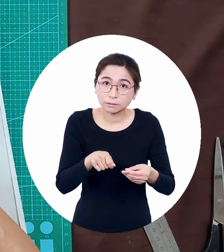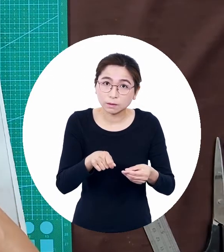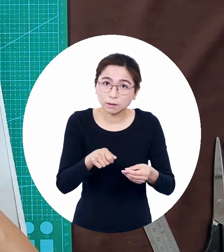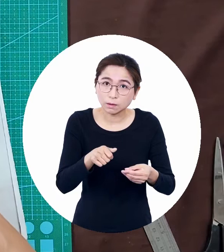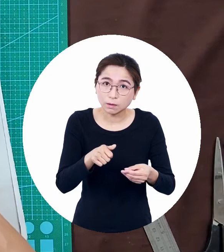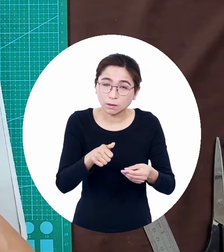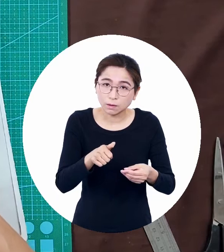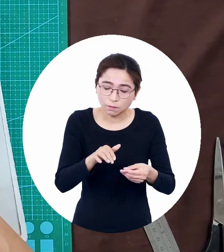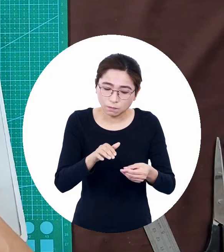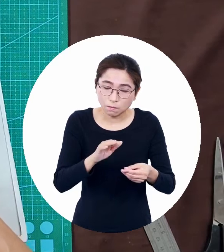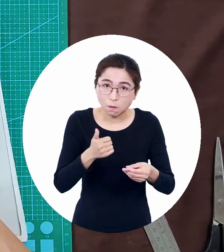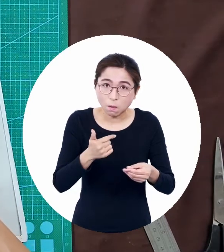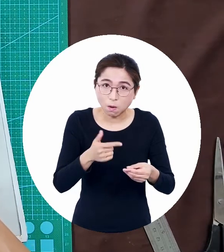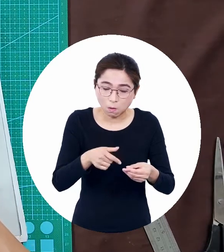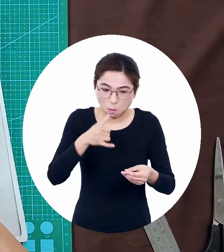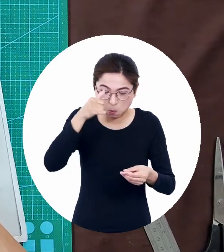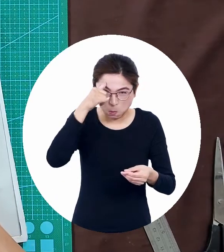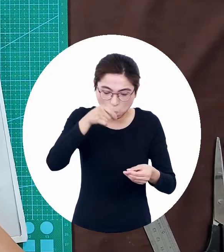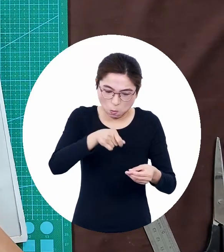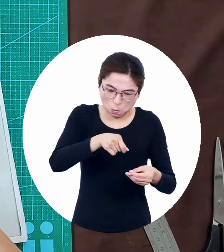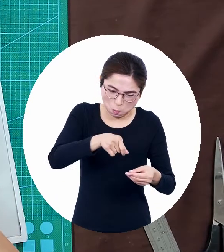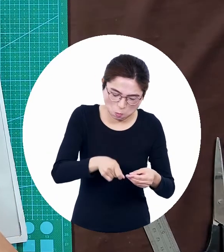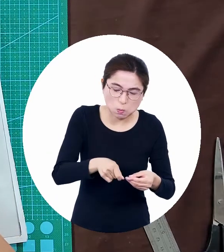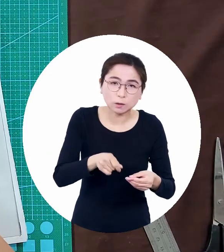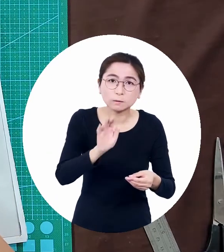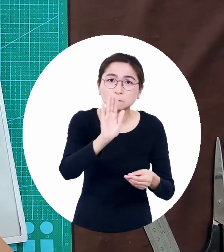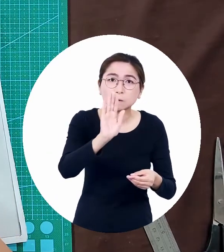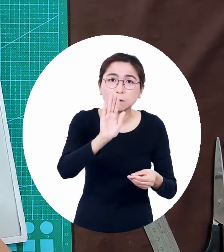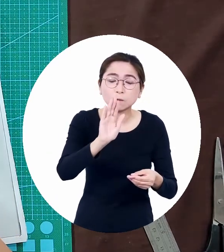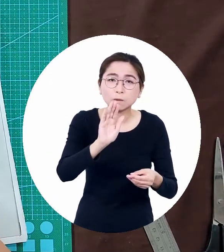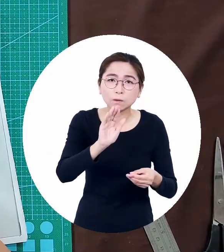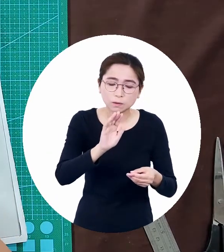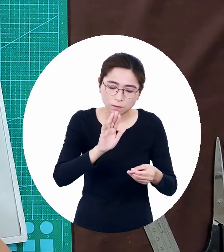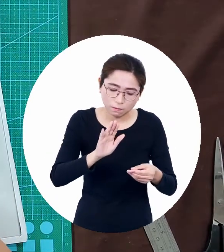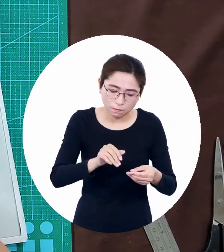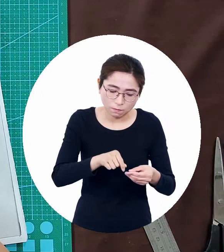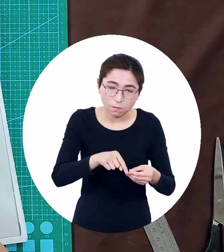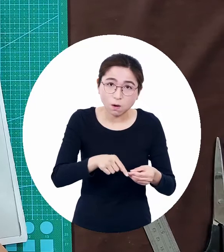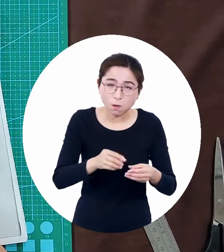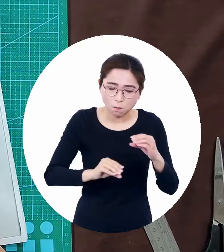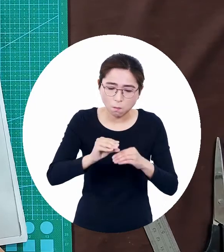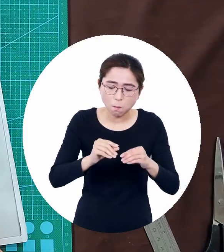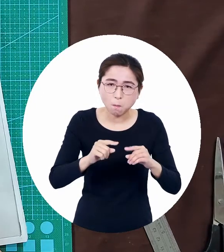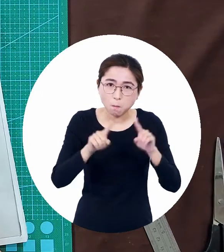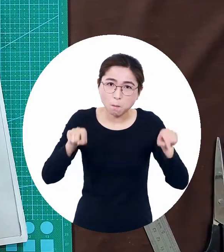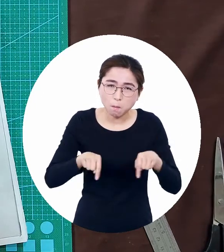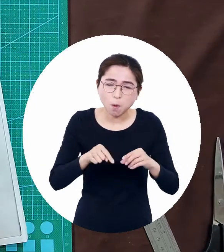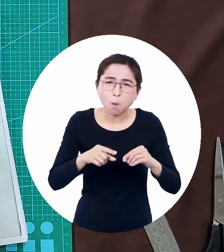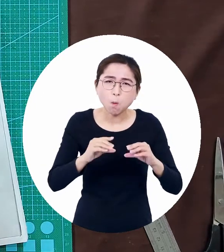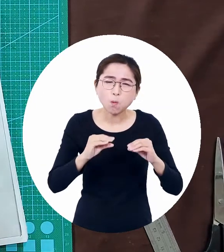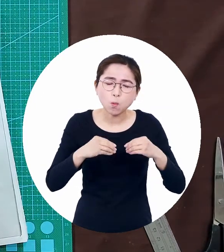我哋一定要畫到落，即係唔好好大堆落去嗰塊模型板嗰度，因為模型板好